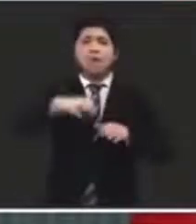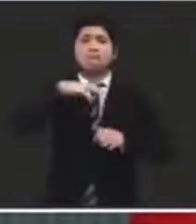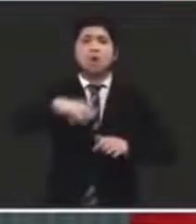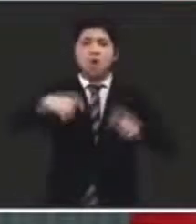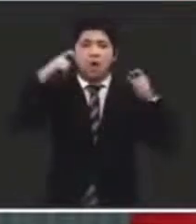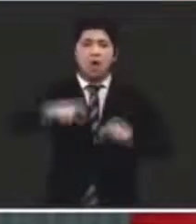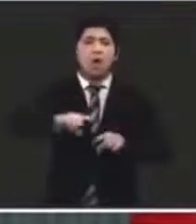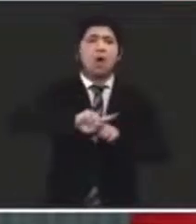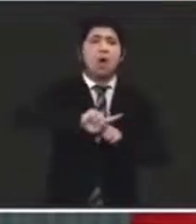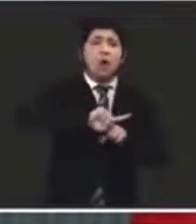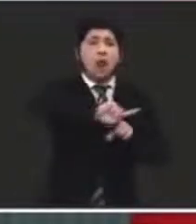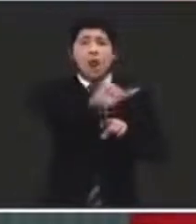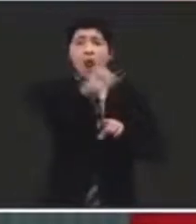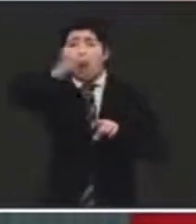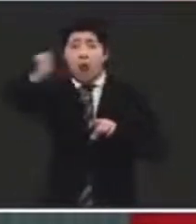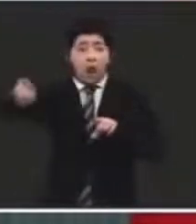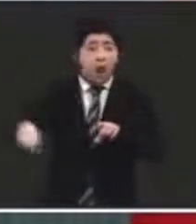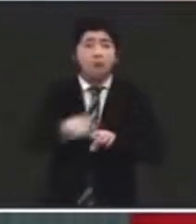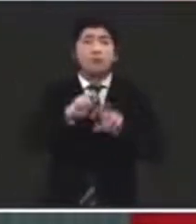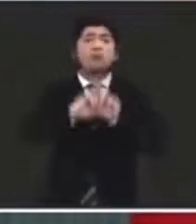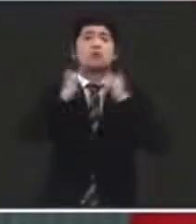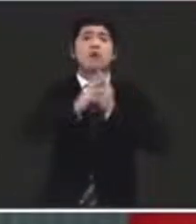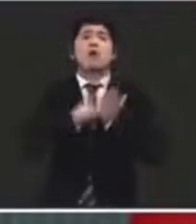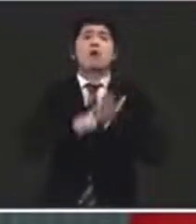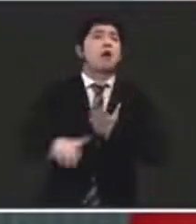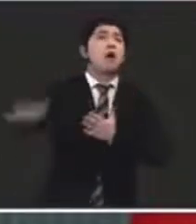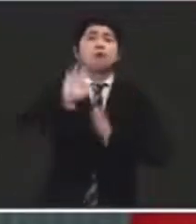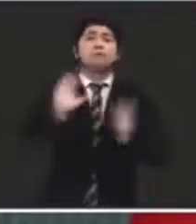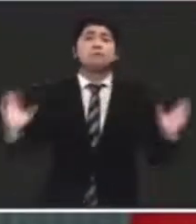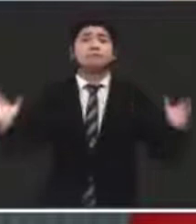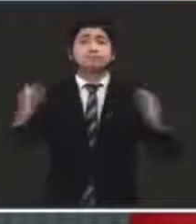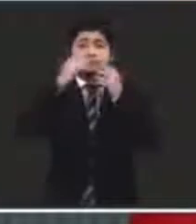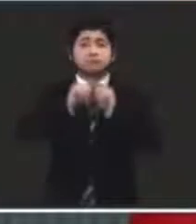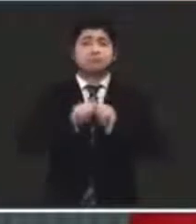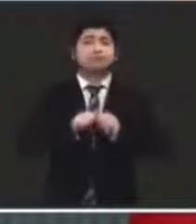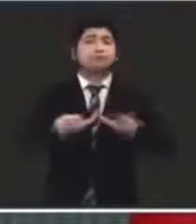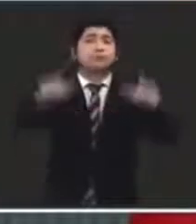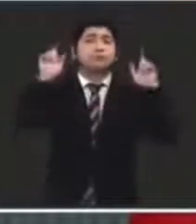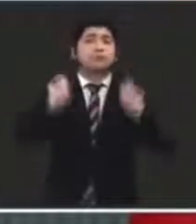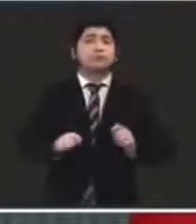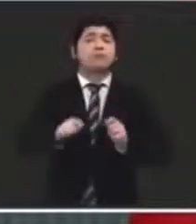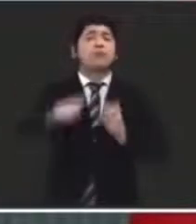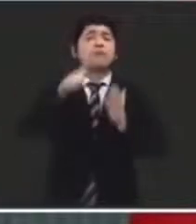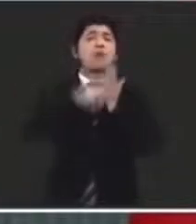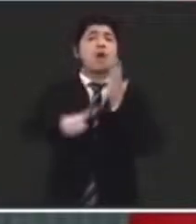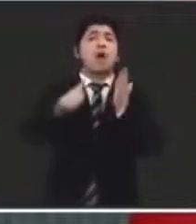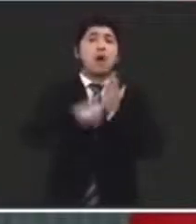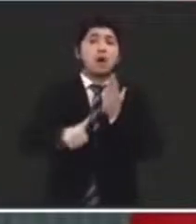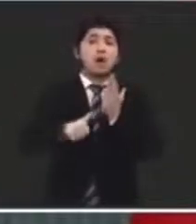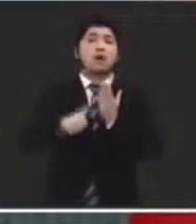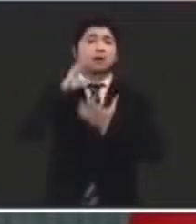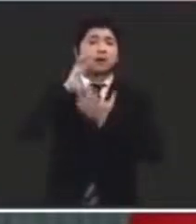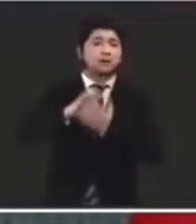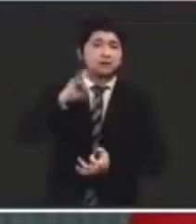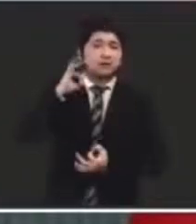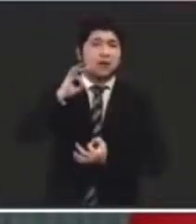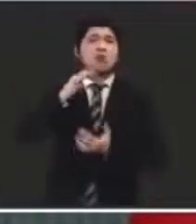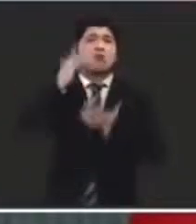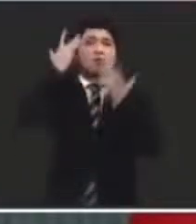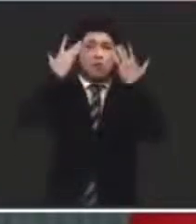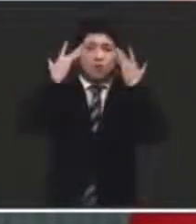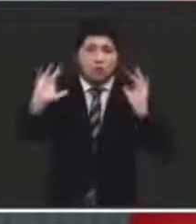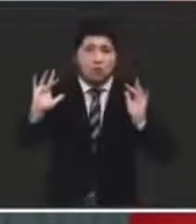başlayarak tüm dünyayı kuşatıyoruz tarihi beşeri kültürel